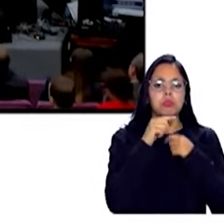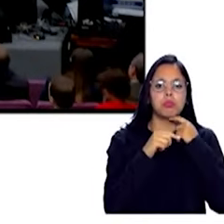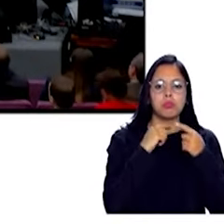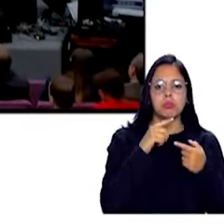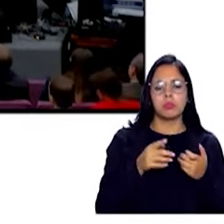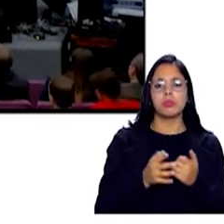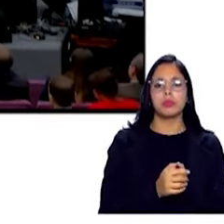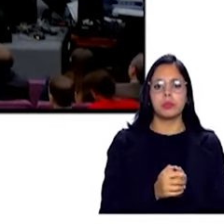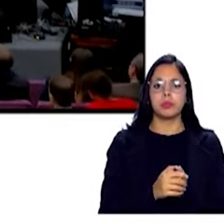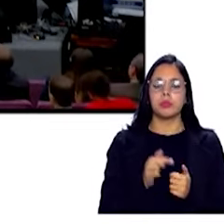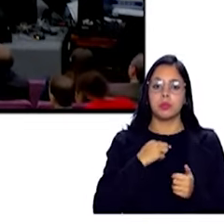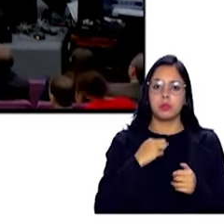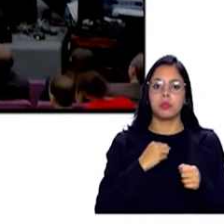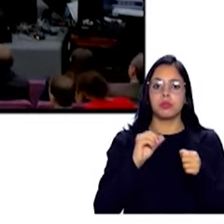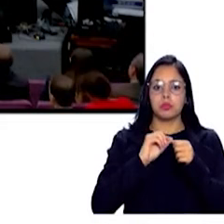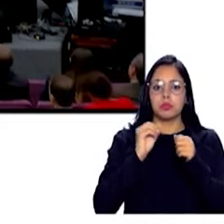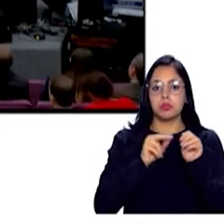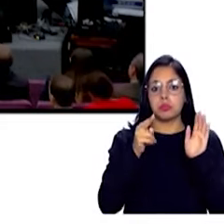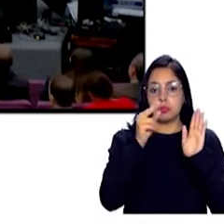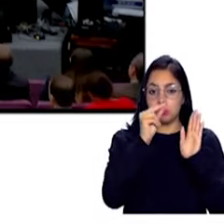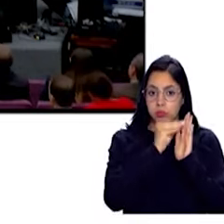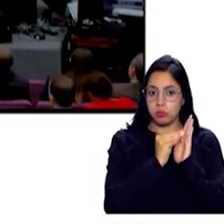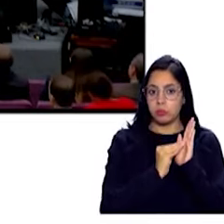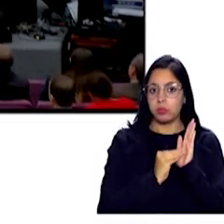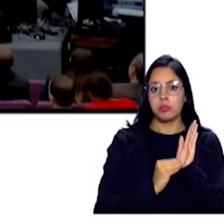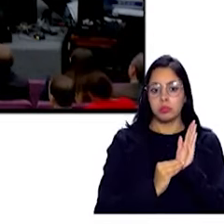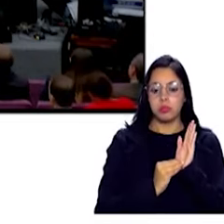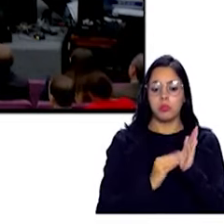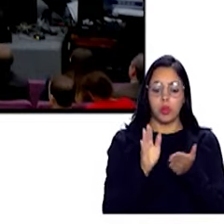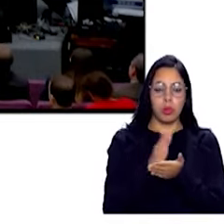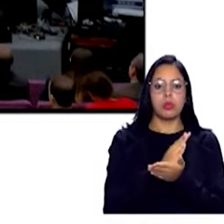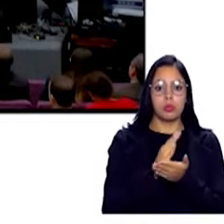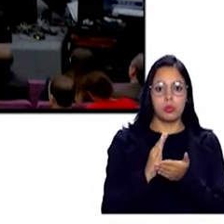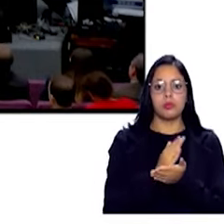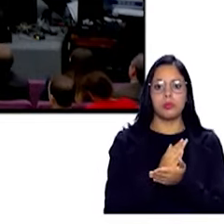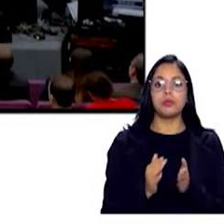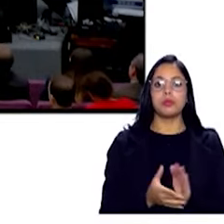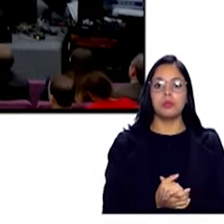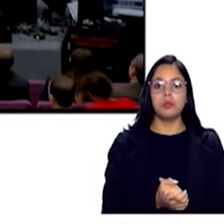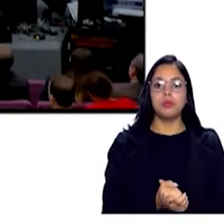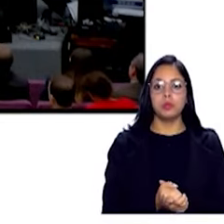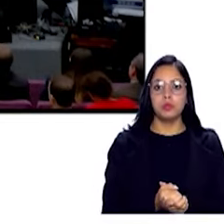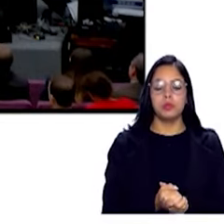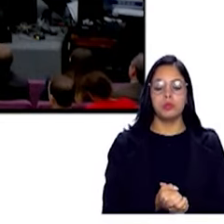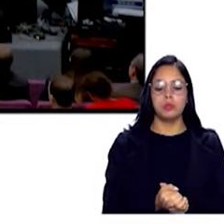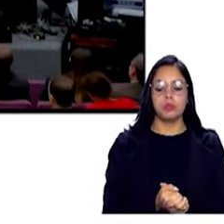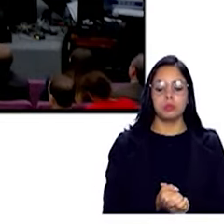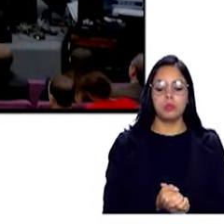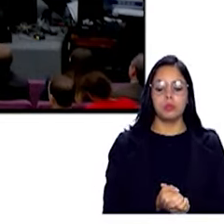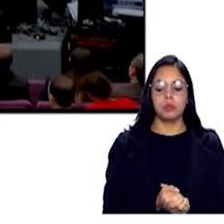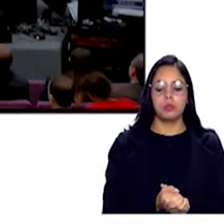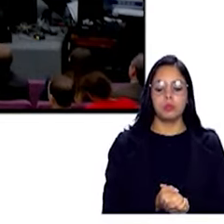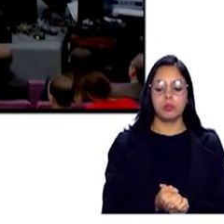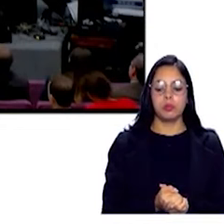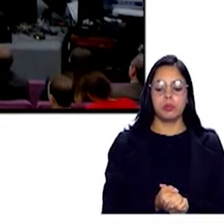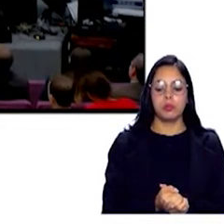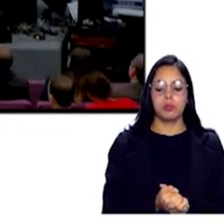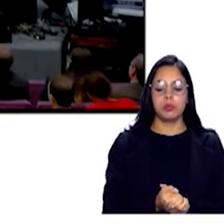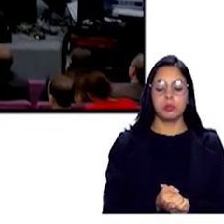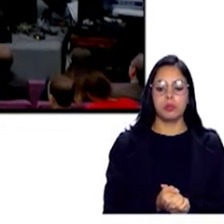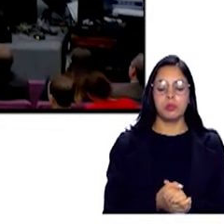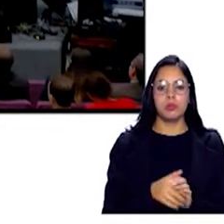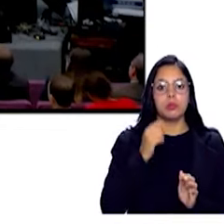qualcuna intanto lo ha messo a mio avviso benissimo in Luce Professo Melone Nella sua relazione oggi